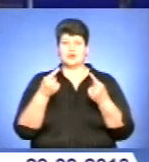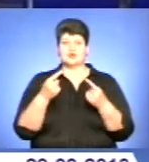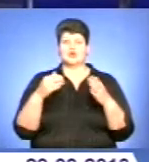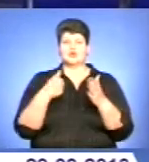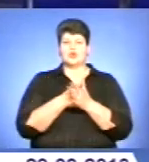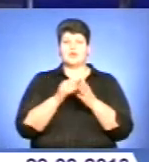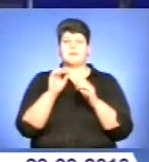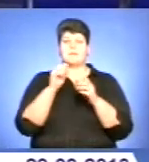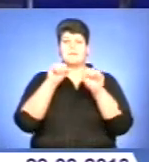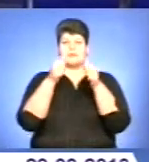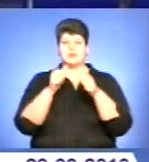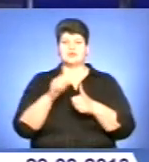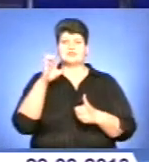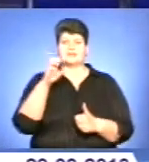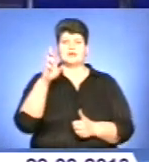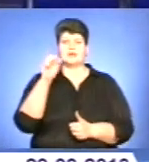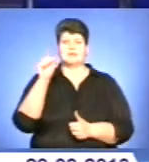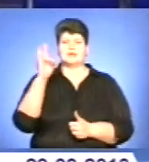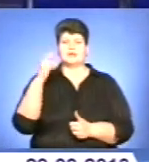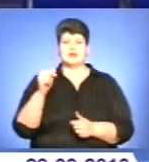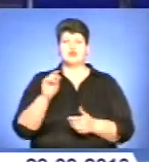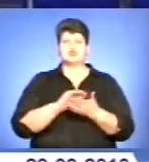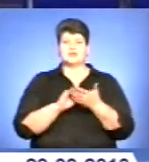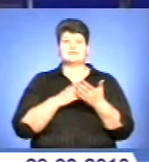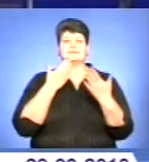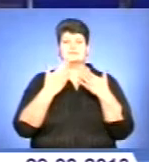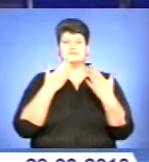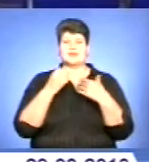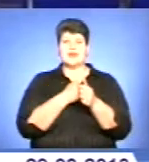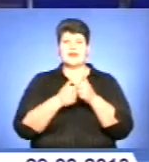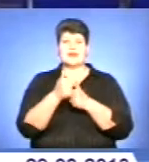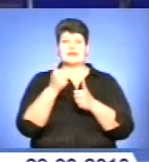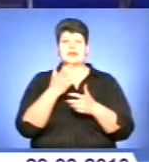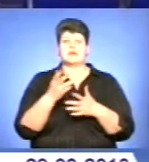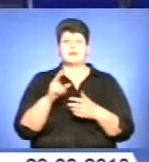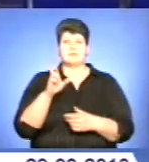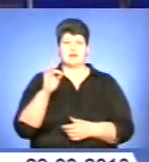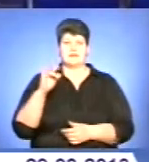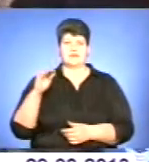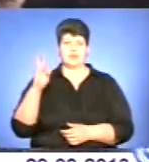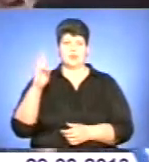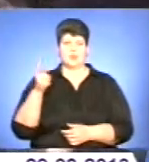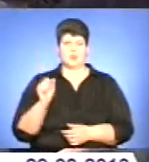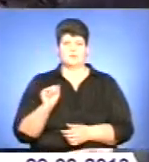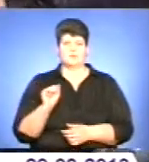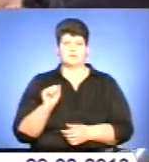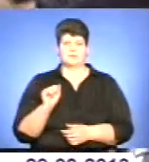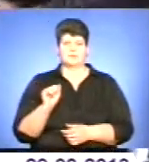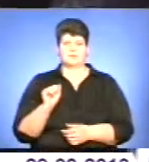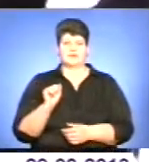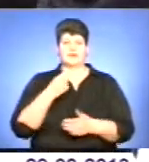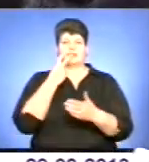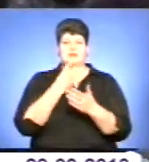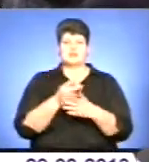мітинг. Журналісти мали змогу поспілкуватися з лідерами опозиційних сил під час брифінгу. Не дивуючись на